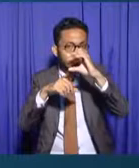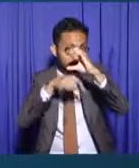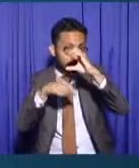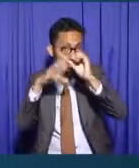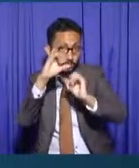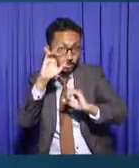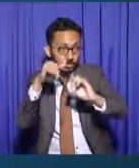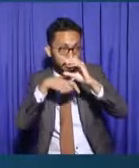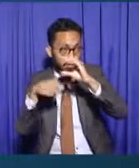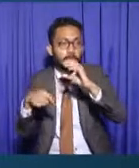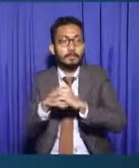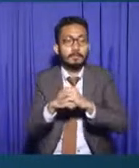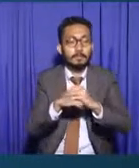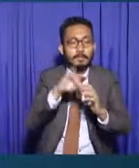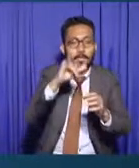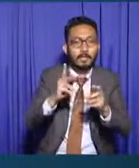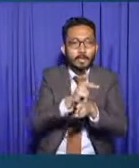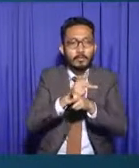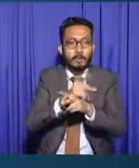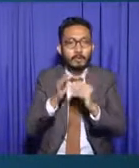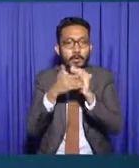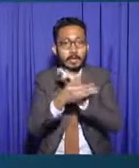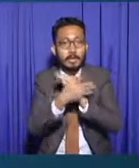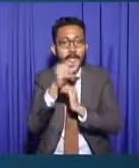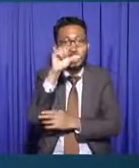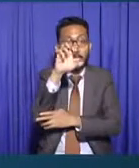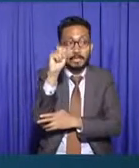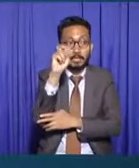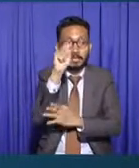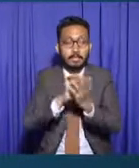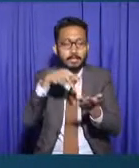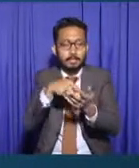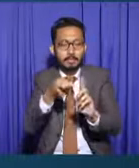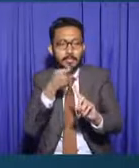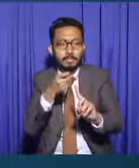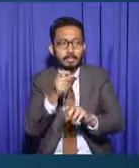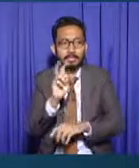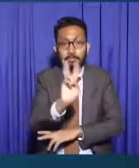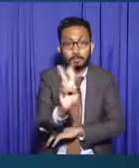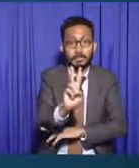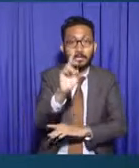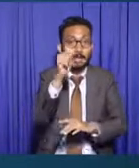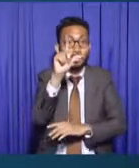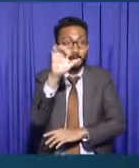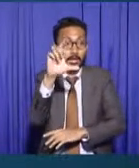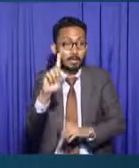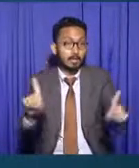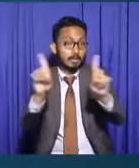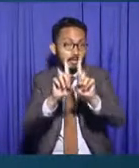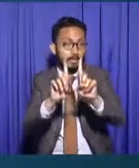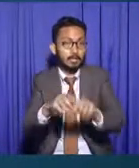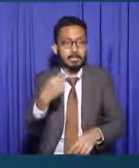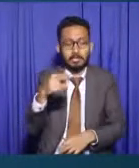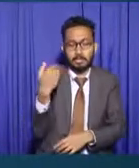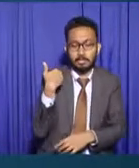jin yang terdiri daripada sepasang alel hanya satu Alil